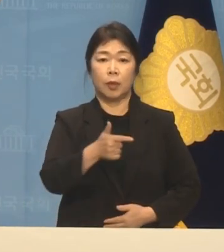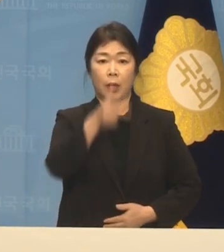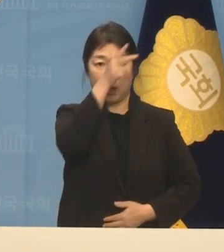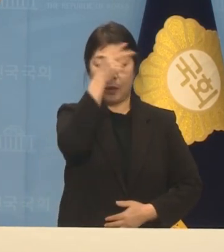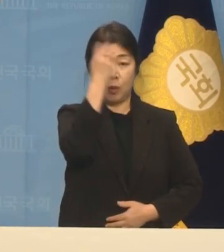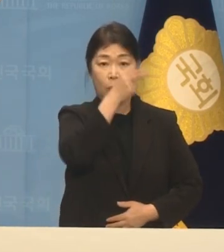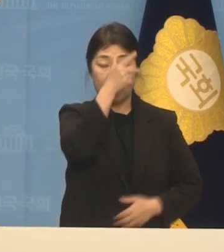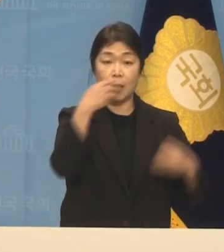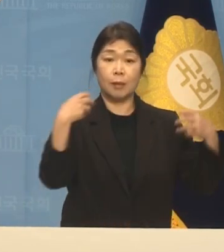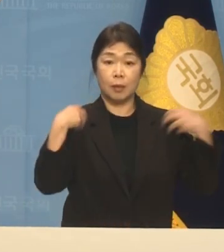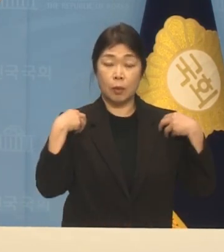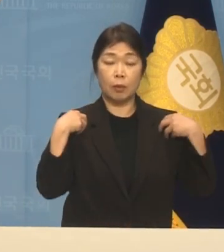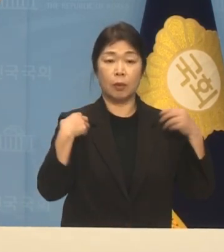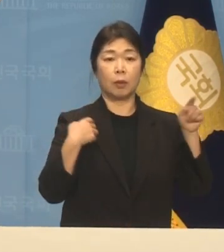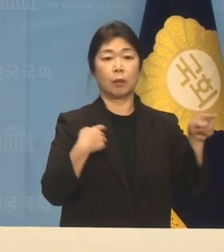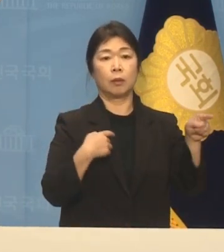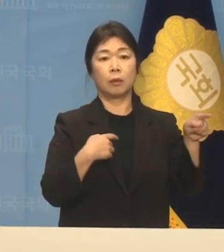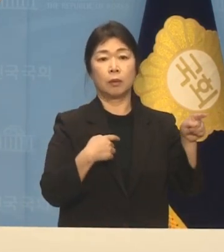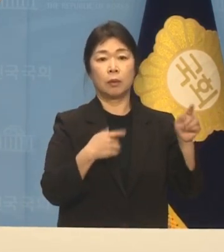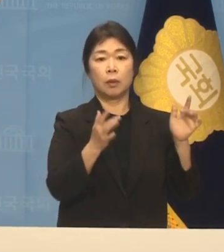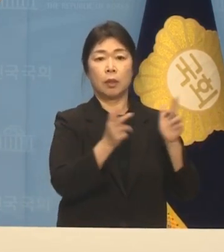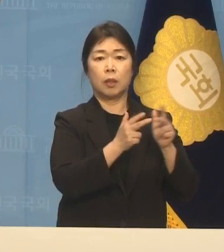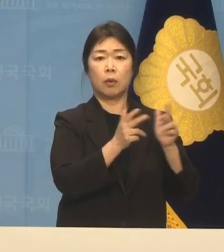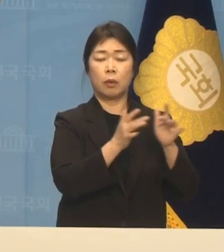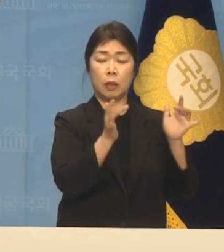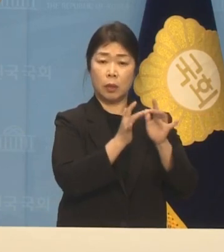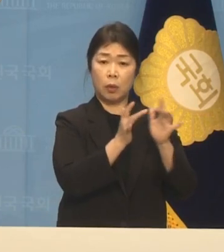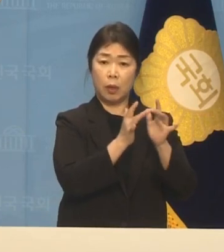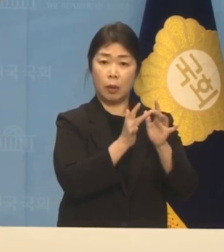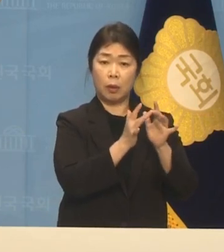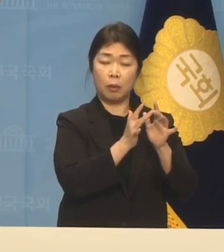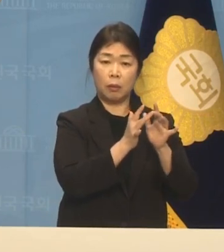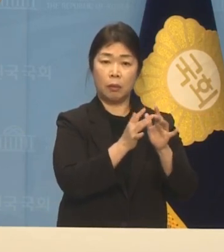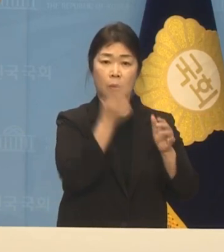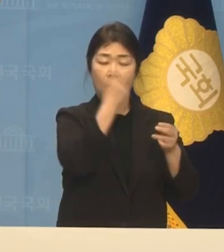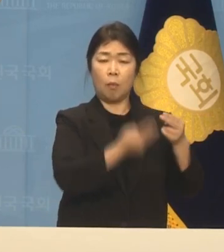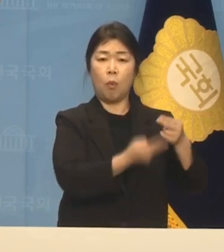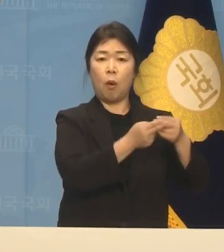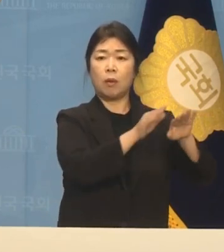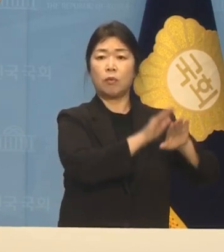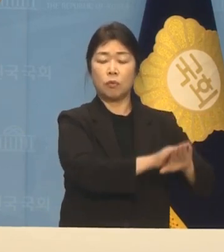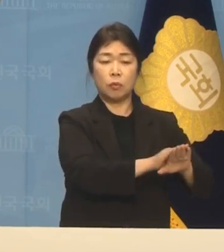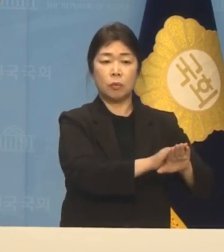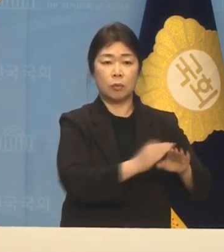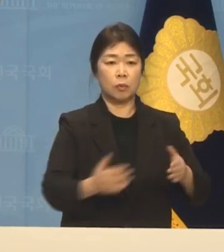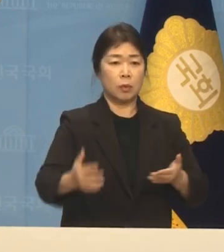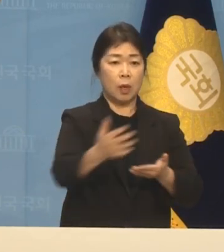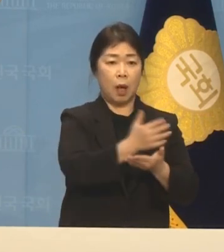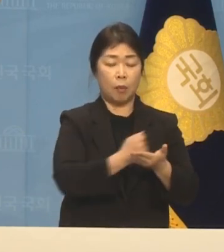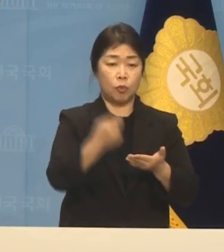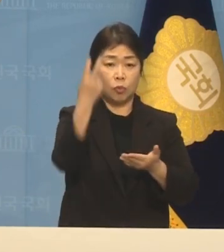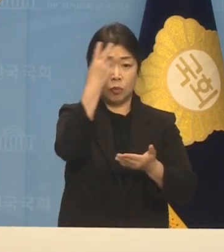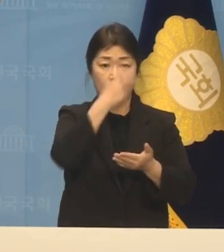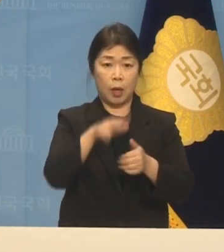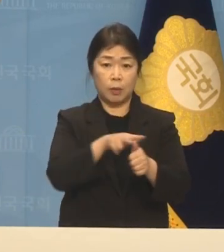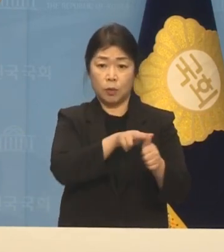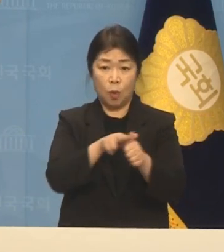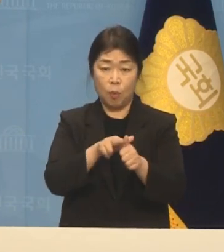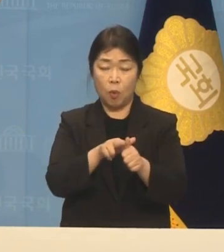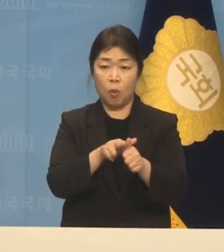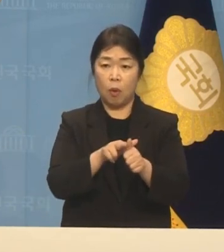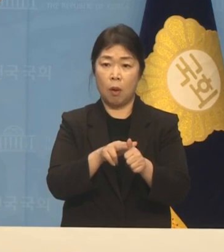대검찰청의 디지털 캐비넷이라고 불리고 있는 압수수색 정보를 보관하고 있는 것에 대한 비판